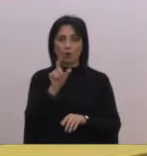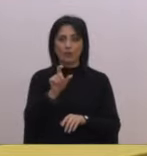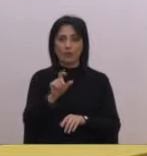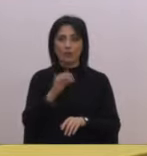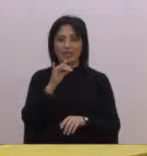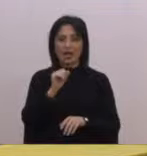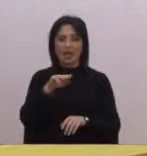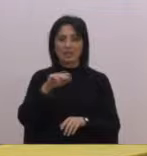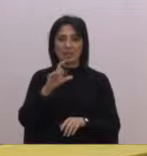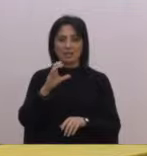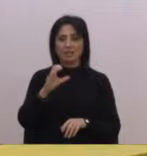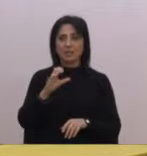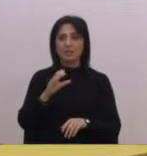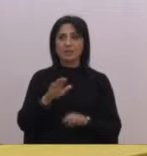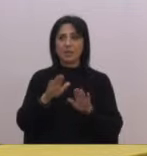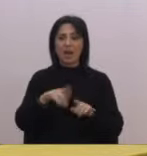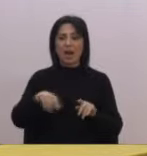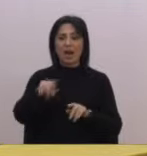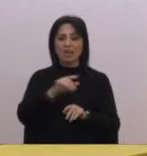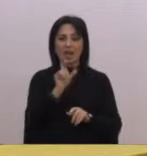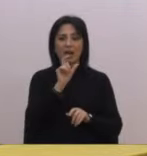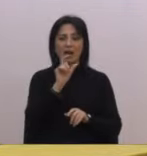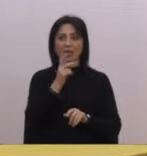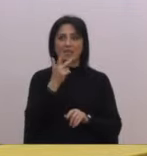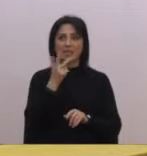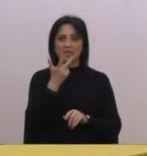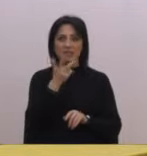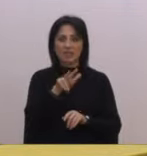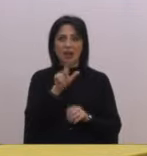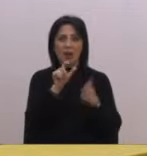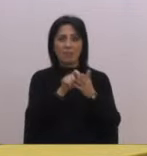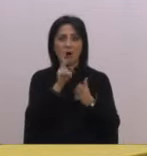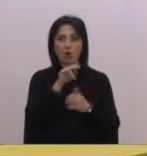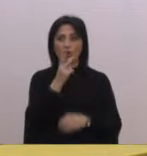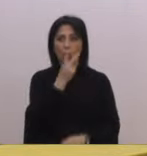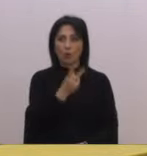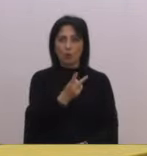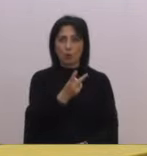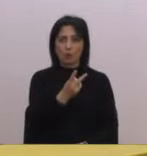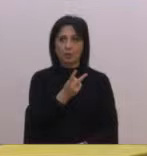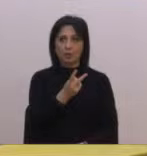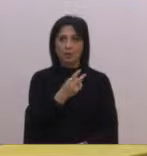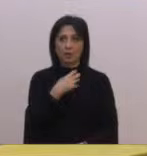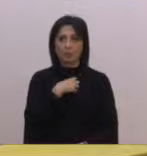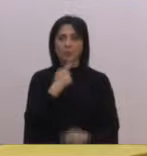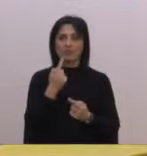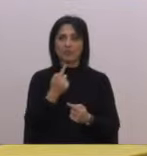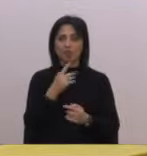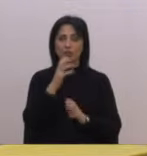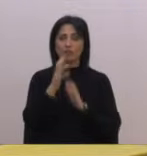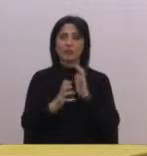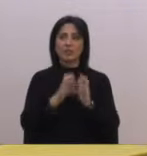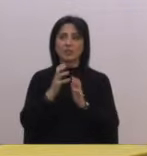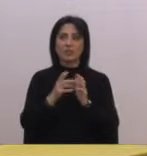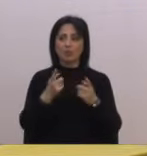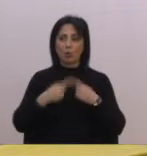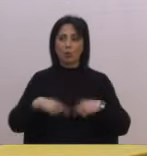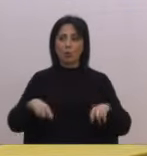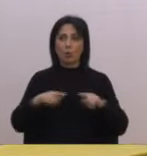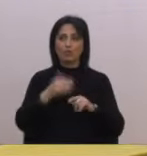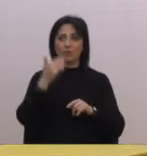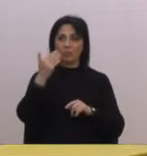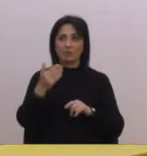იატას ადგილმდებარეობის განსაზღვრული 3 ნიშნაკოდი, ანუ ორი მნიშვნელოვანი საერთაშორისო ორგანიზაციის